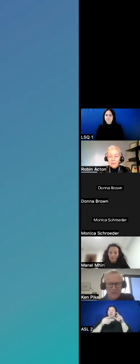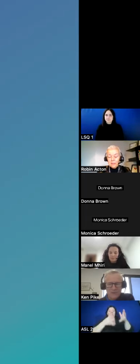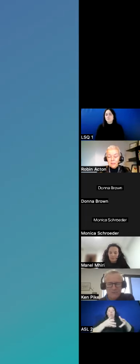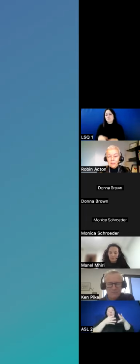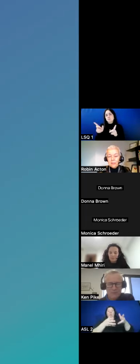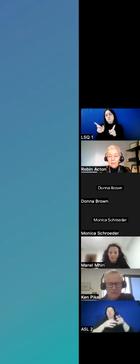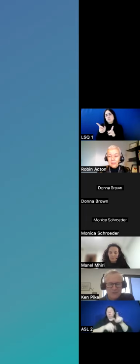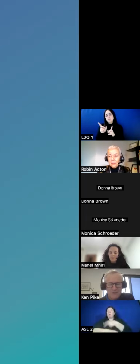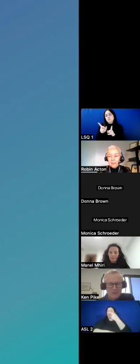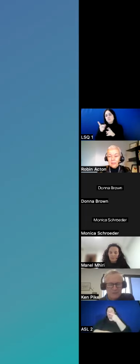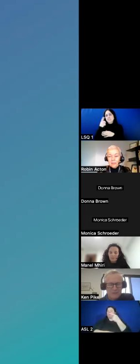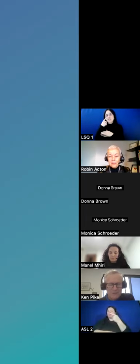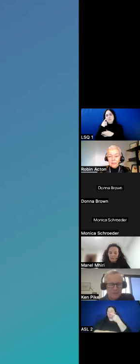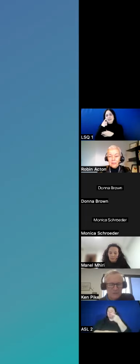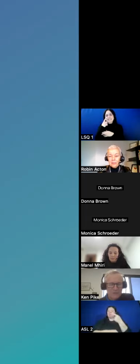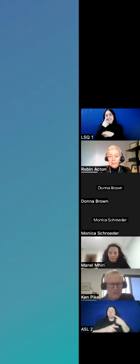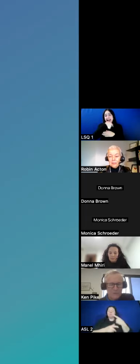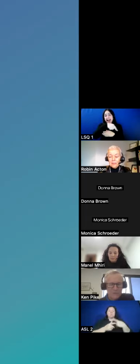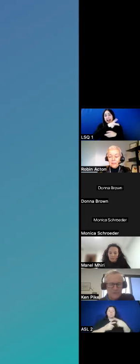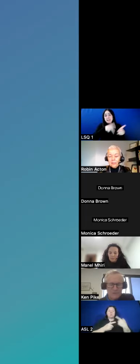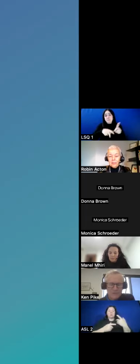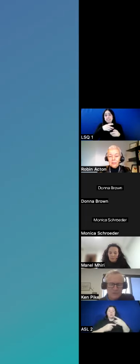qu'on laisse les gens attendre beaucoup trop longtemps.